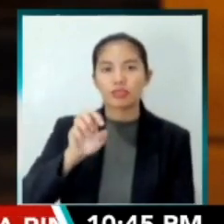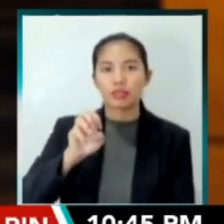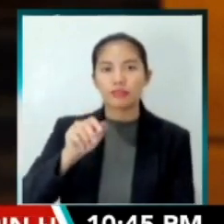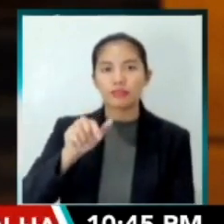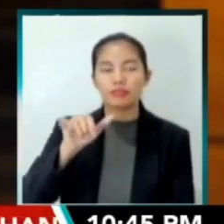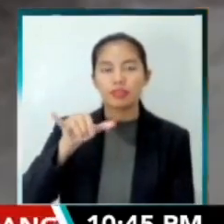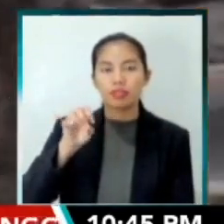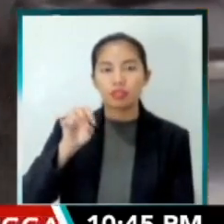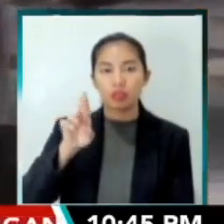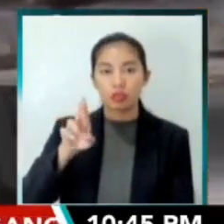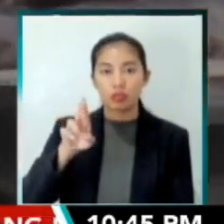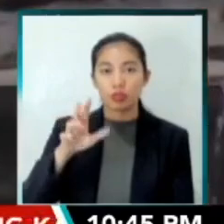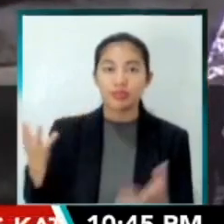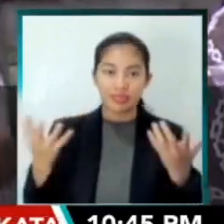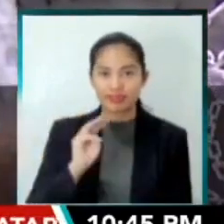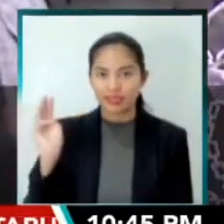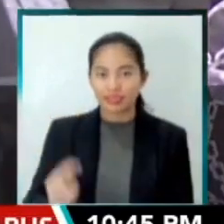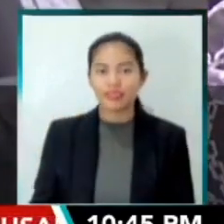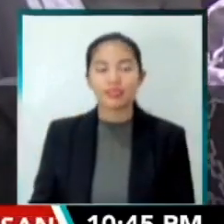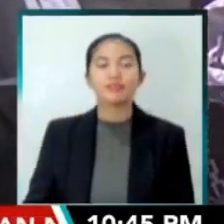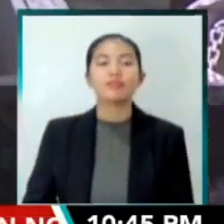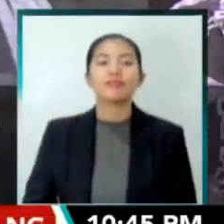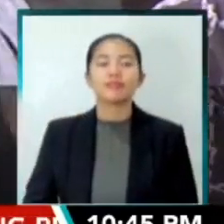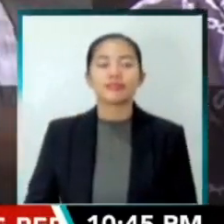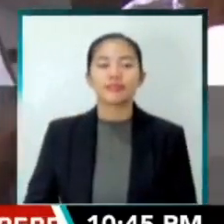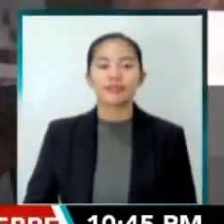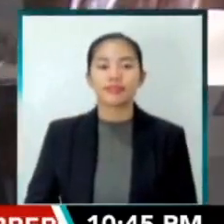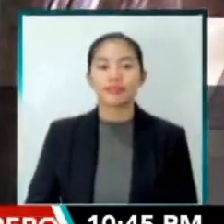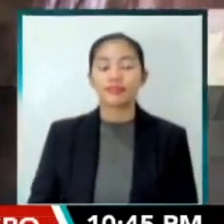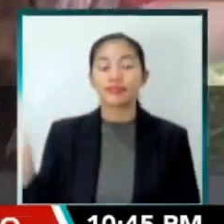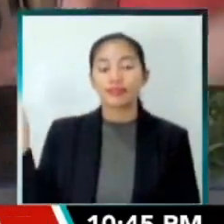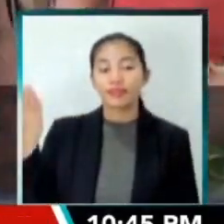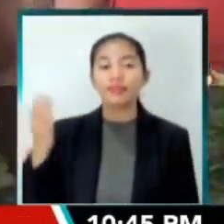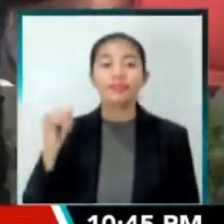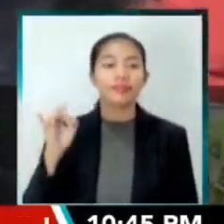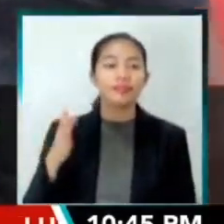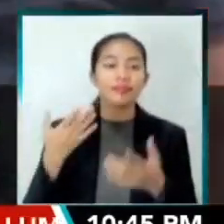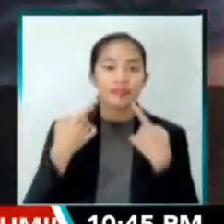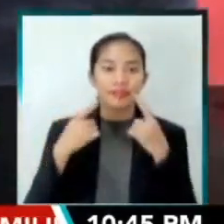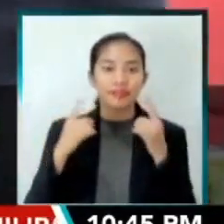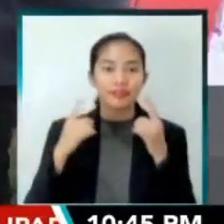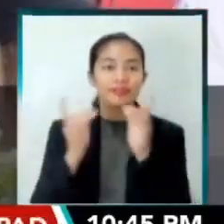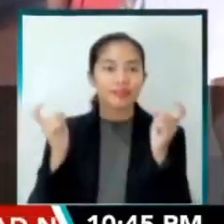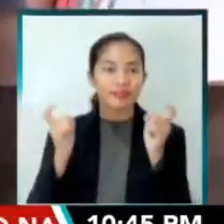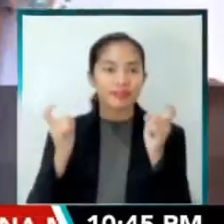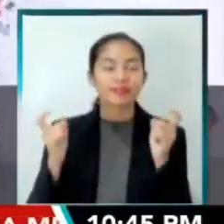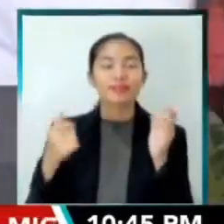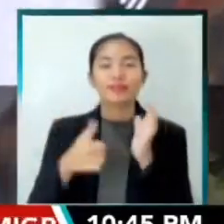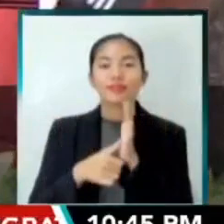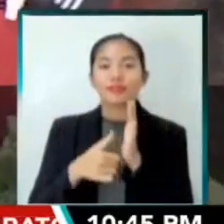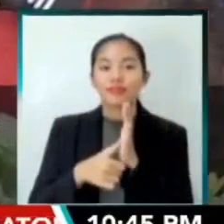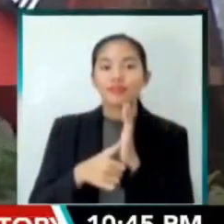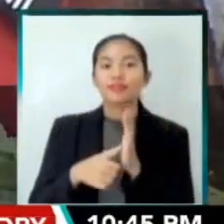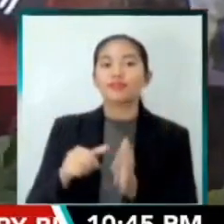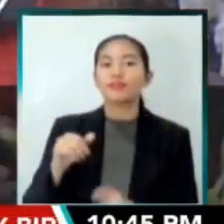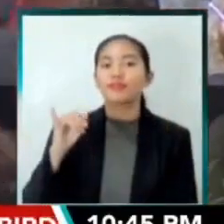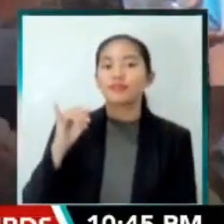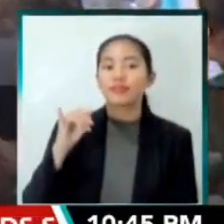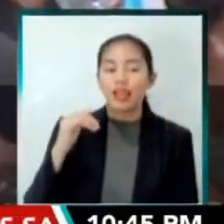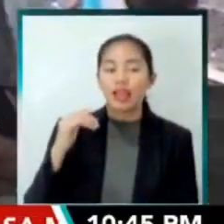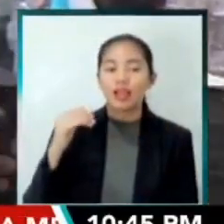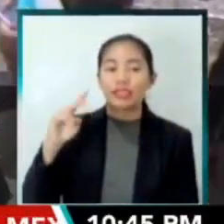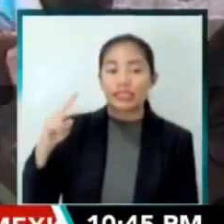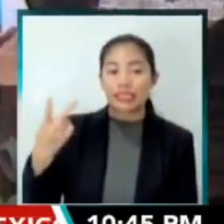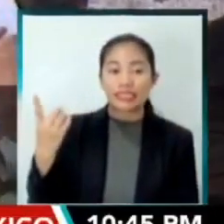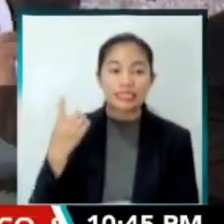araw. Doon sinabi niya na sakaling manalo sa eleksyon, sa pangalawang araw pa lang ng kanyang panunungkulan, puputuli na niya ang relasyon